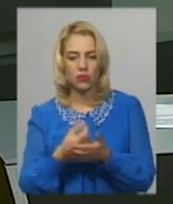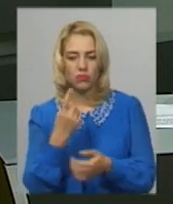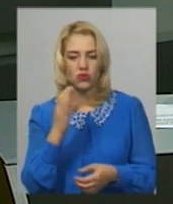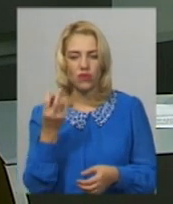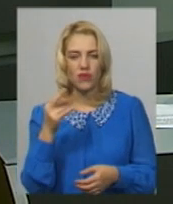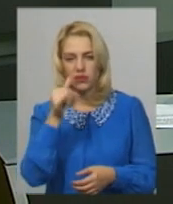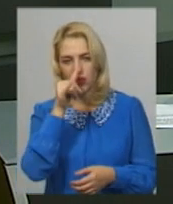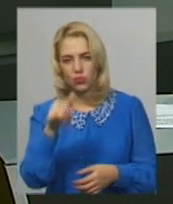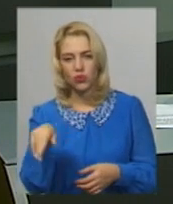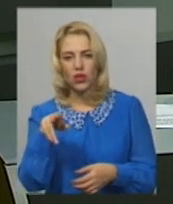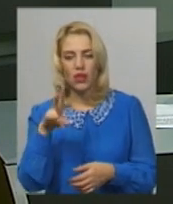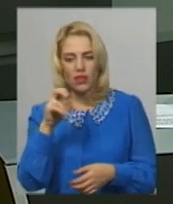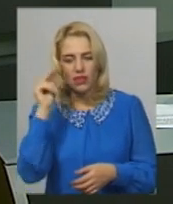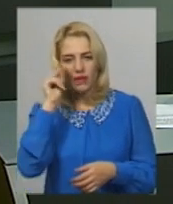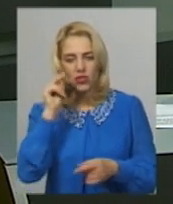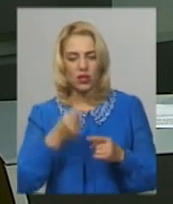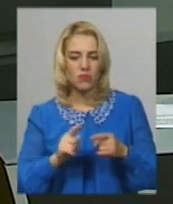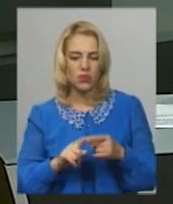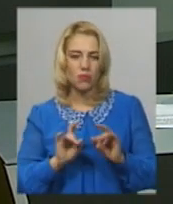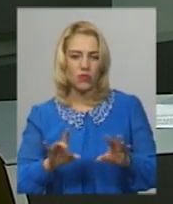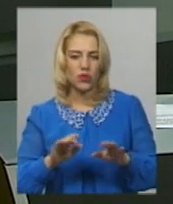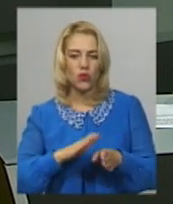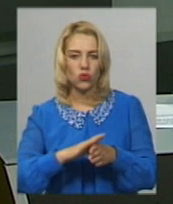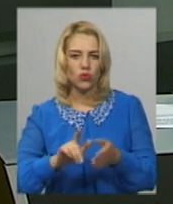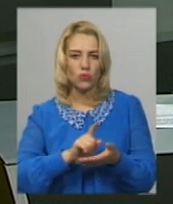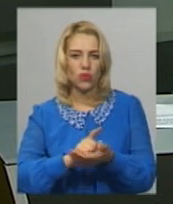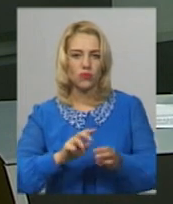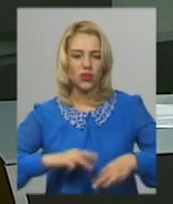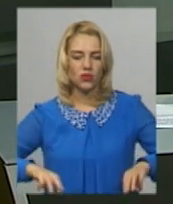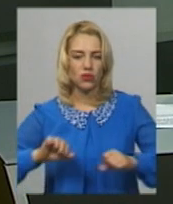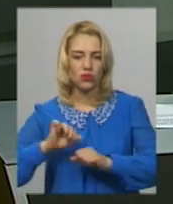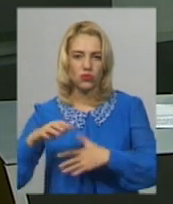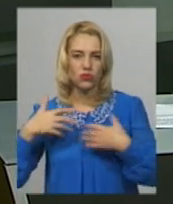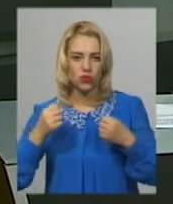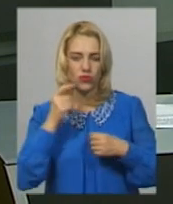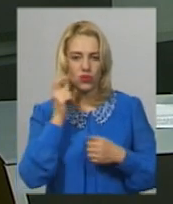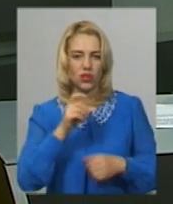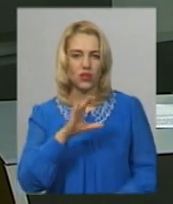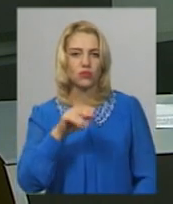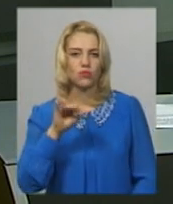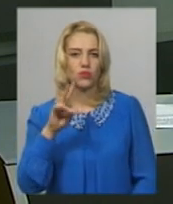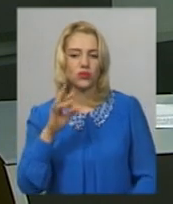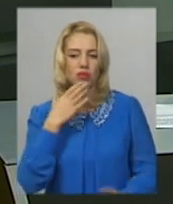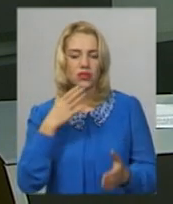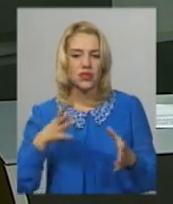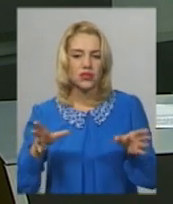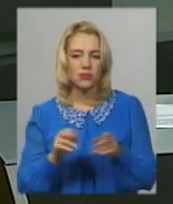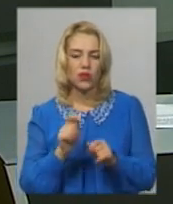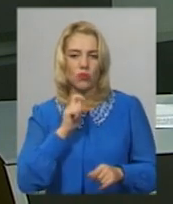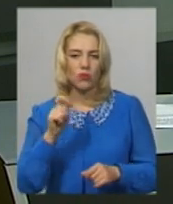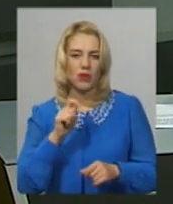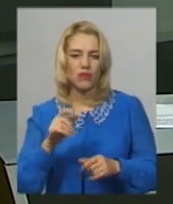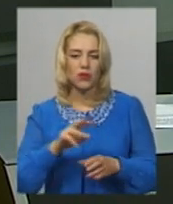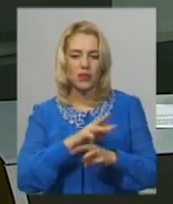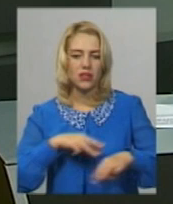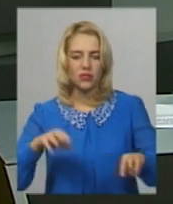вересня не допустять до навчання. Про це повідомила виконуюча обов'язки міністра охорони здоров'я України Уляна Супрун на спільному брифінгу з міністром